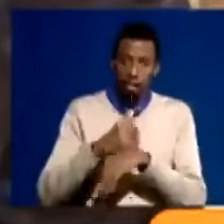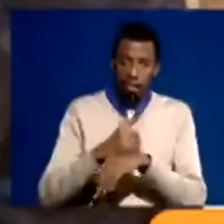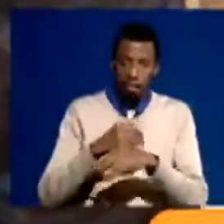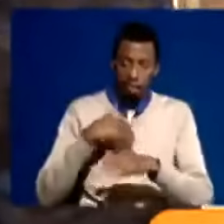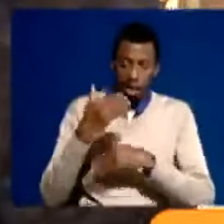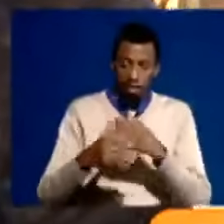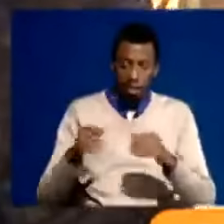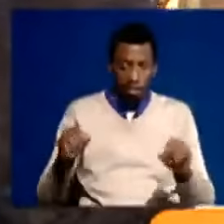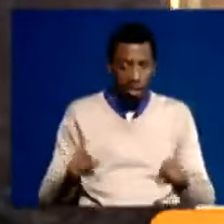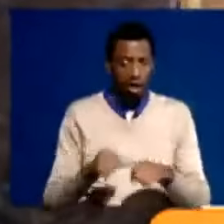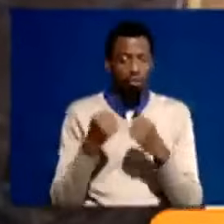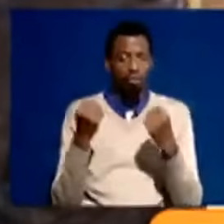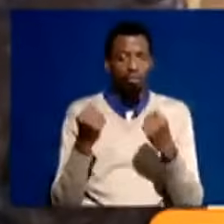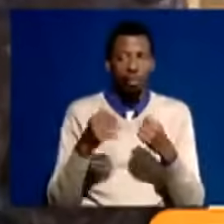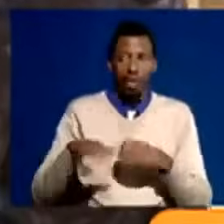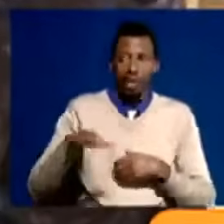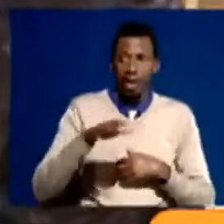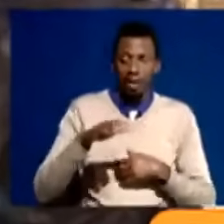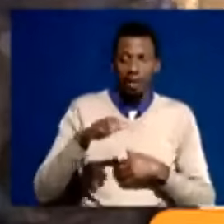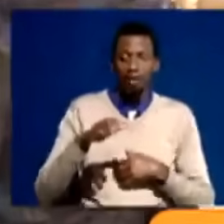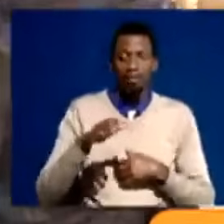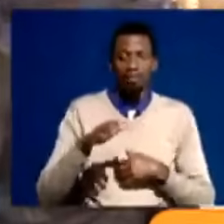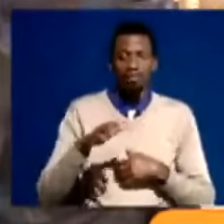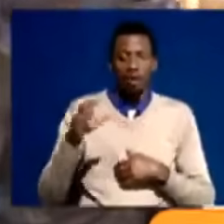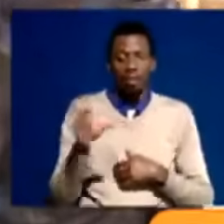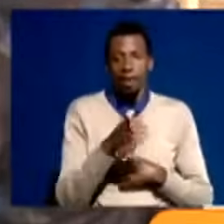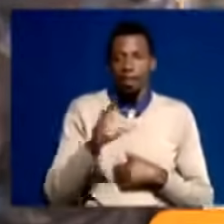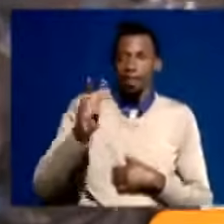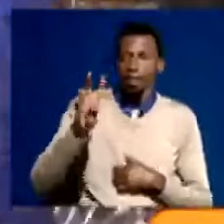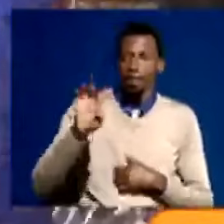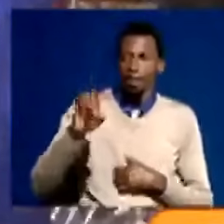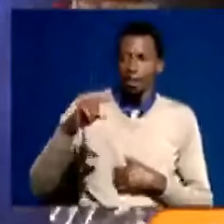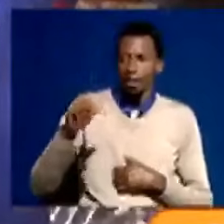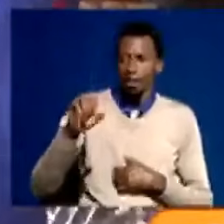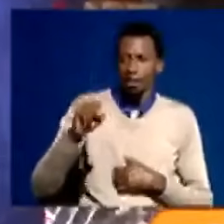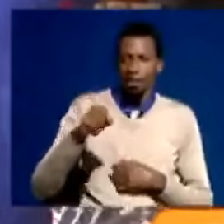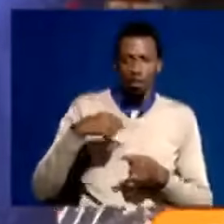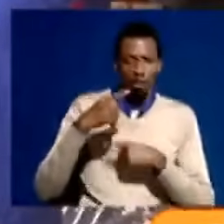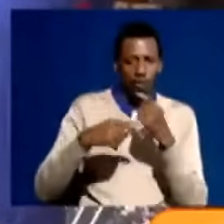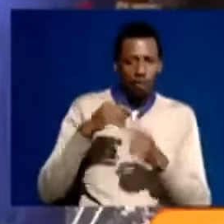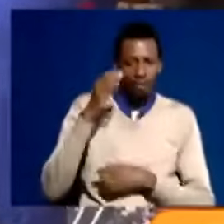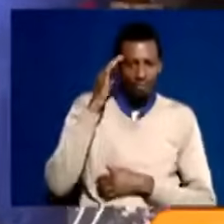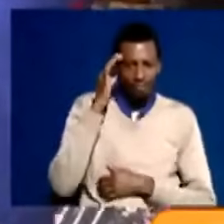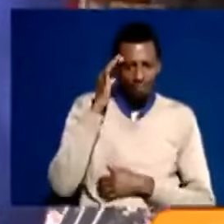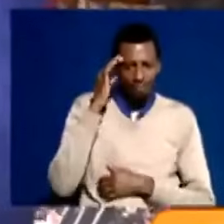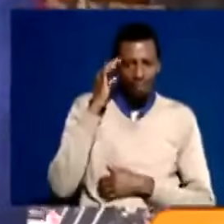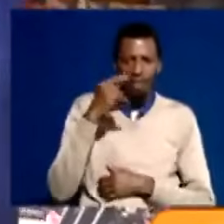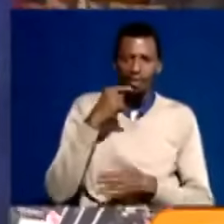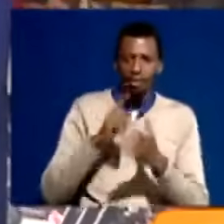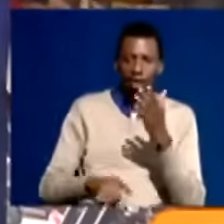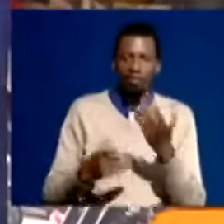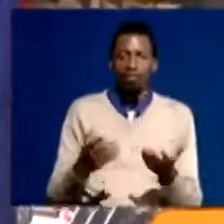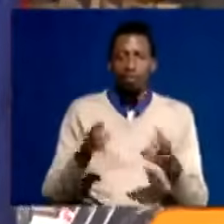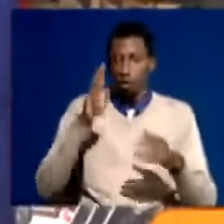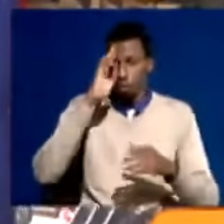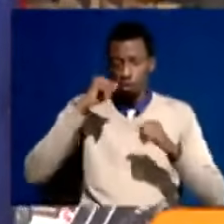wa eneo la burudani la Vegas wamesalia na kumbukumbu ya tukio hilo na kusema kuwa Constable Nicholas Musau